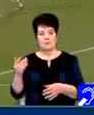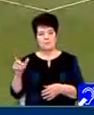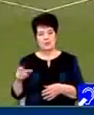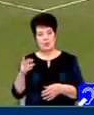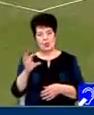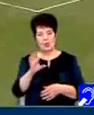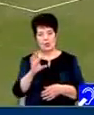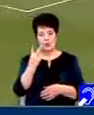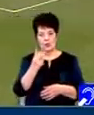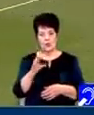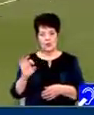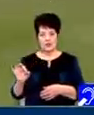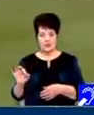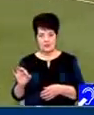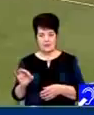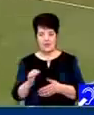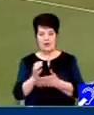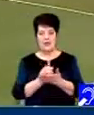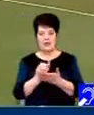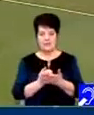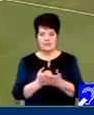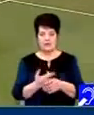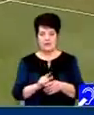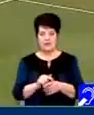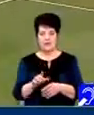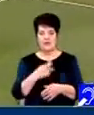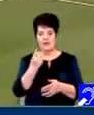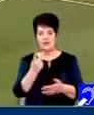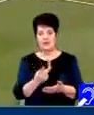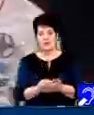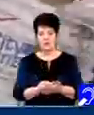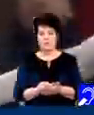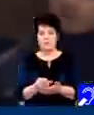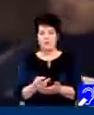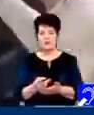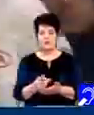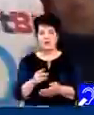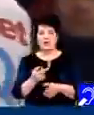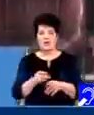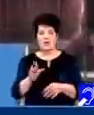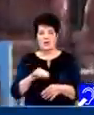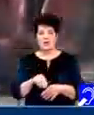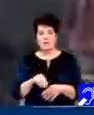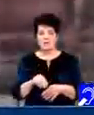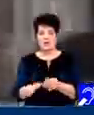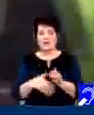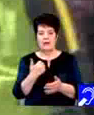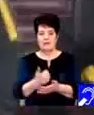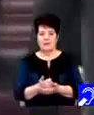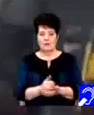de 2-0, în prelungiri, rezerva Noere i-a adus echipei lui Dică un punct în gruia pe terenul